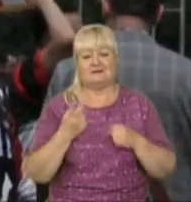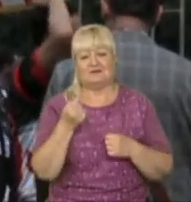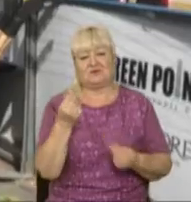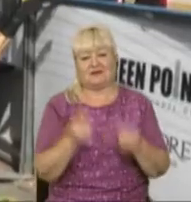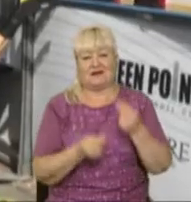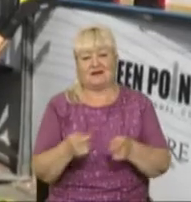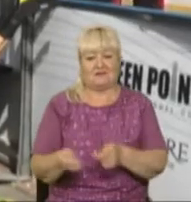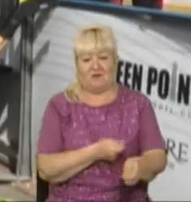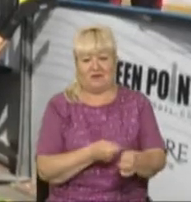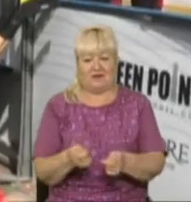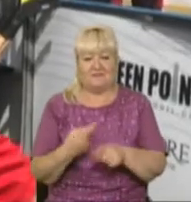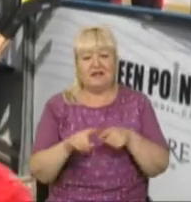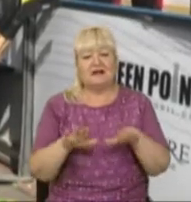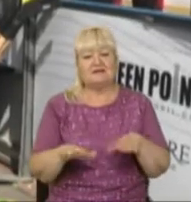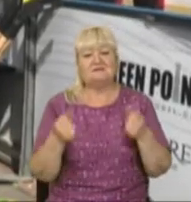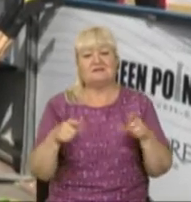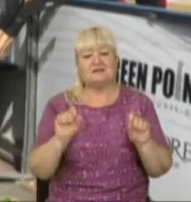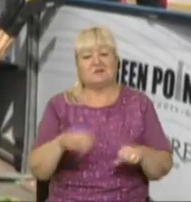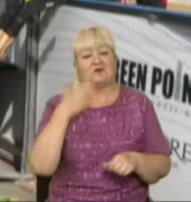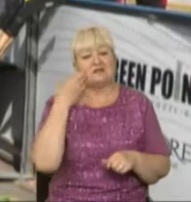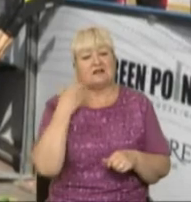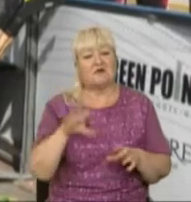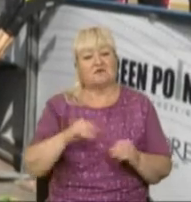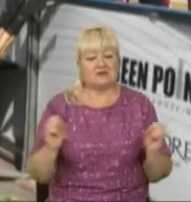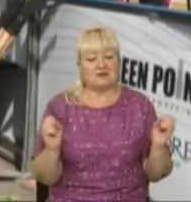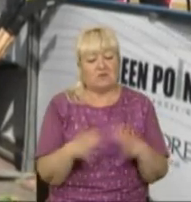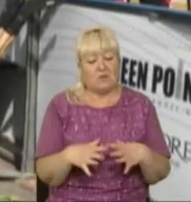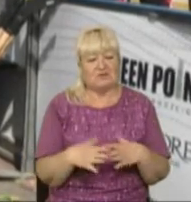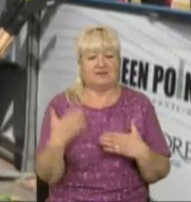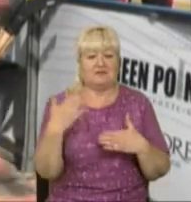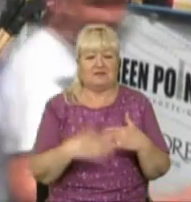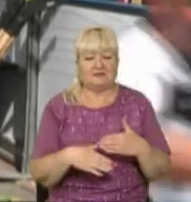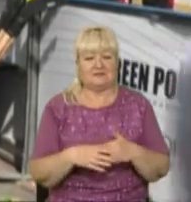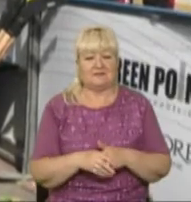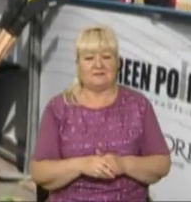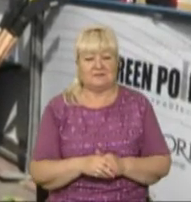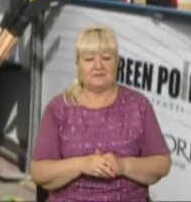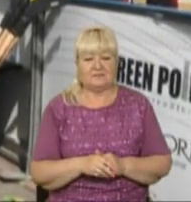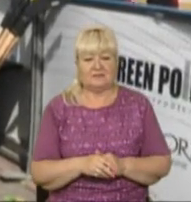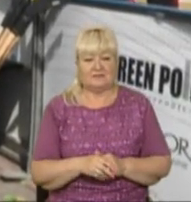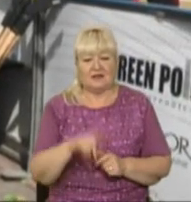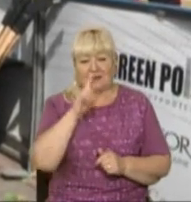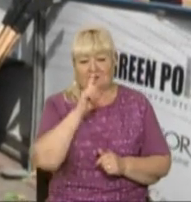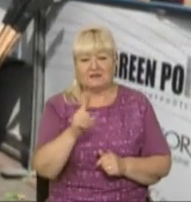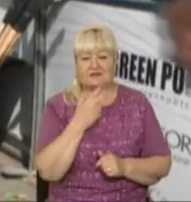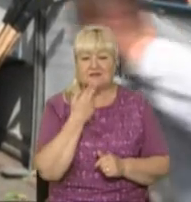грати в хокей. Це місце, де можна легко всіх скупчити якраз в кінці місяця